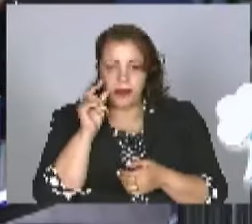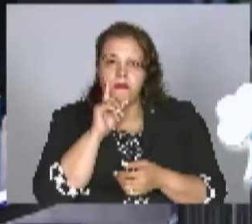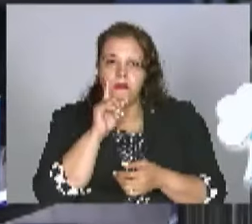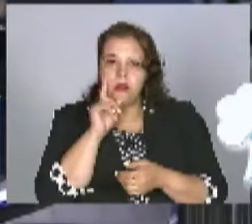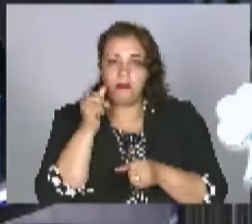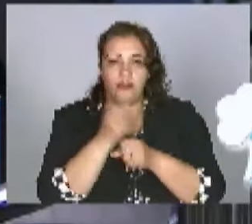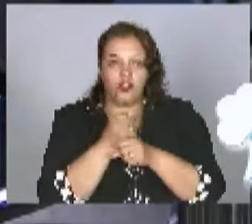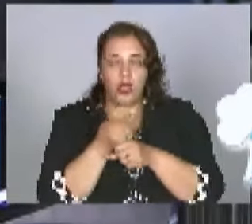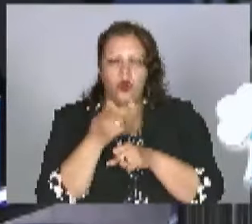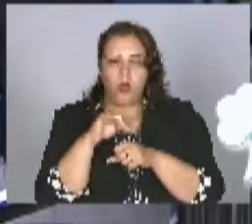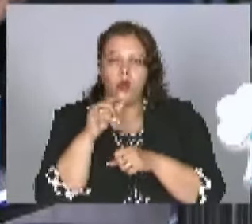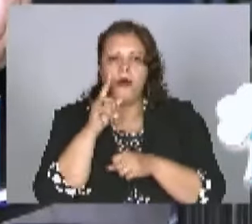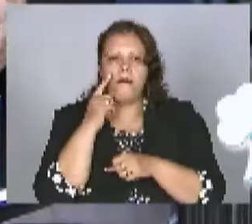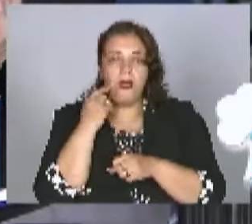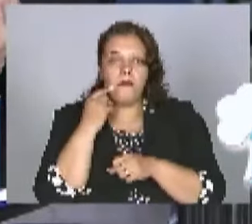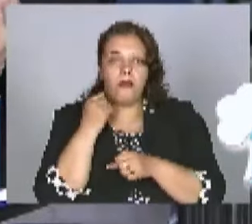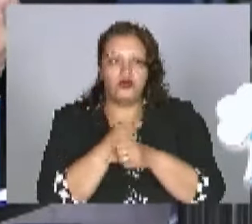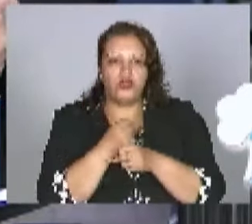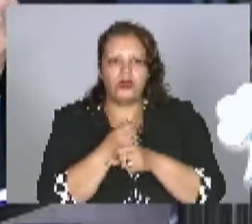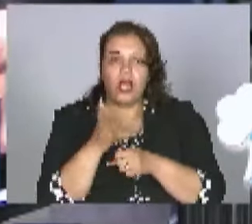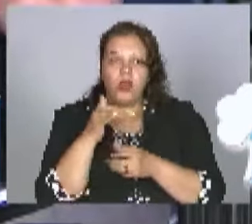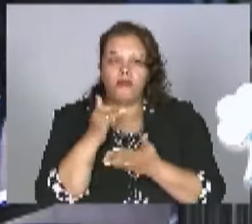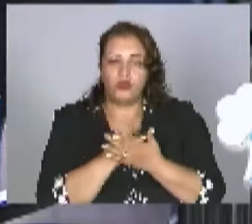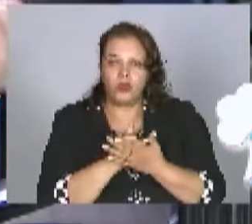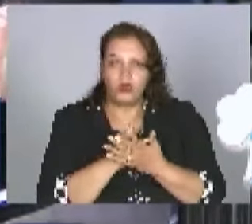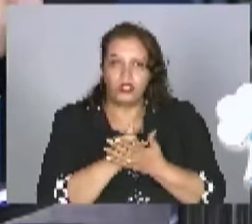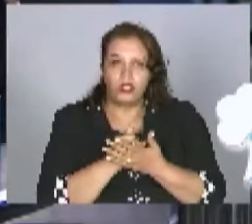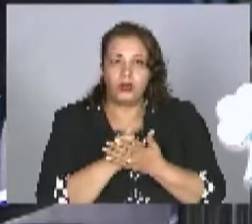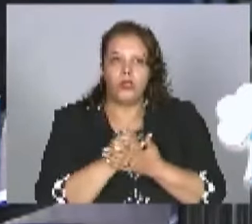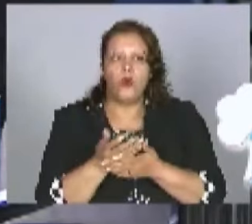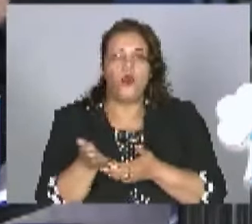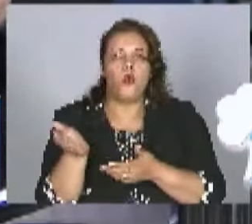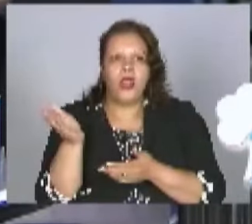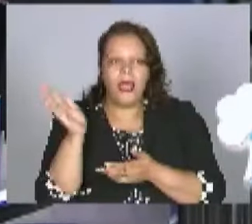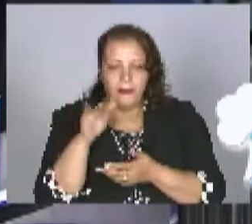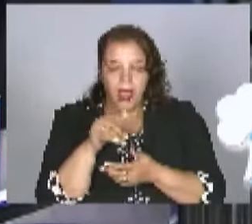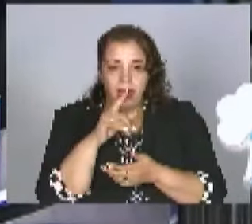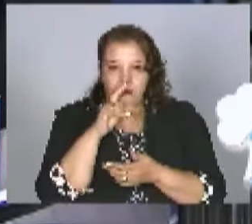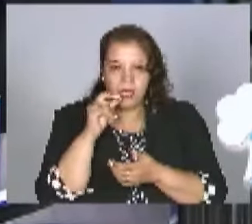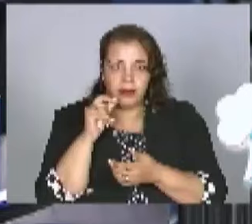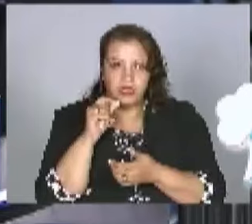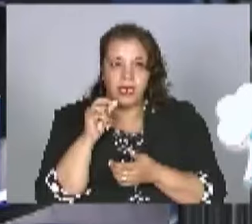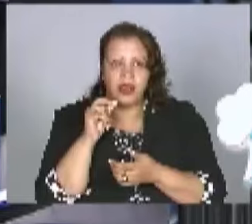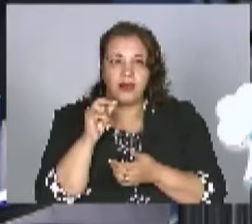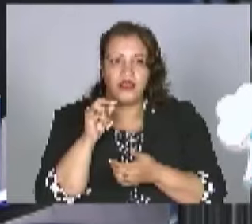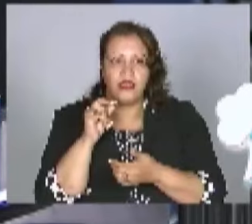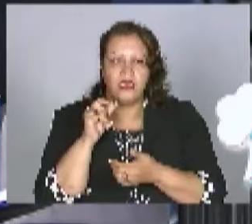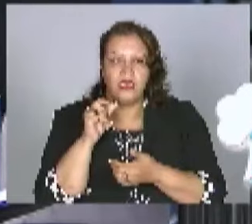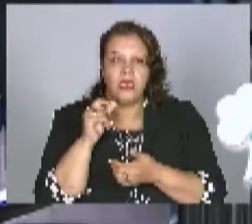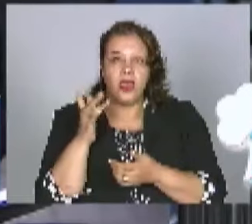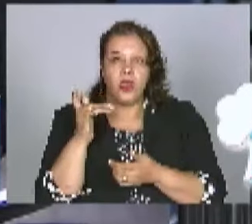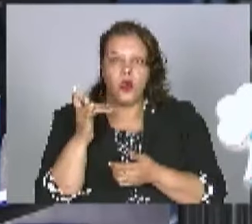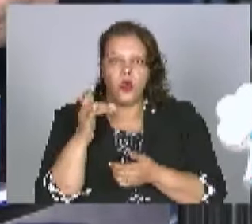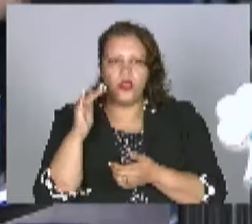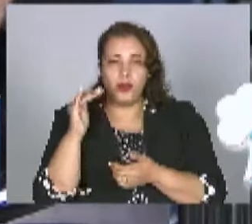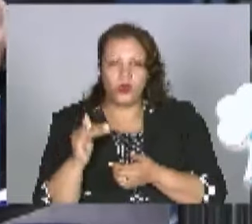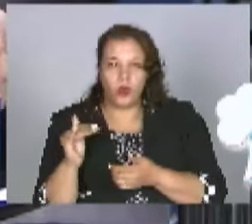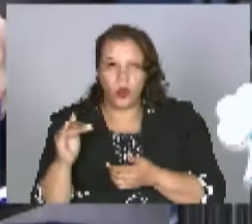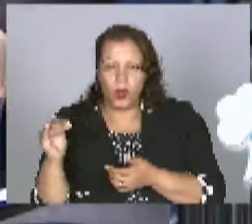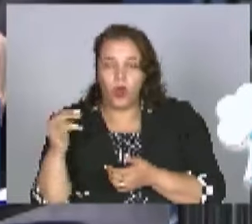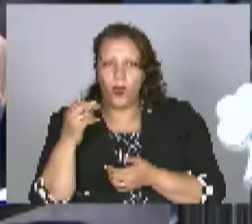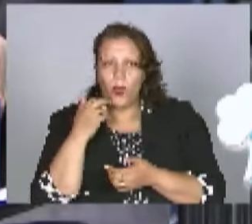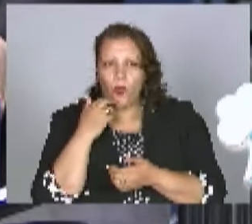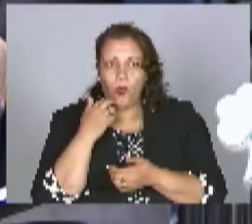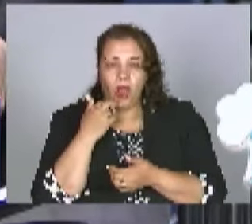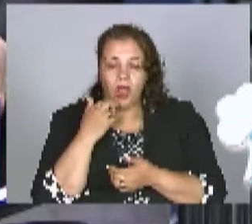وبابا بيشتغل ومشغول وبالاكثر لما يبقى من اخواتها الصغيرين